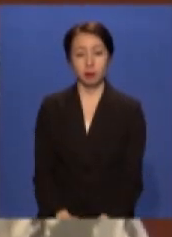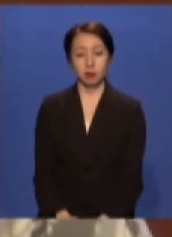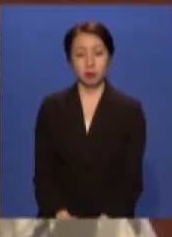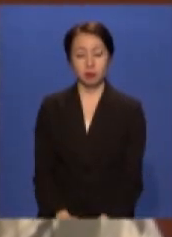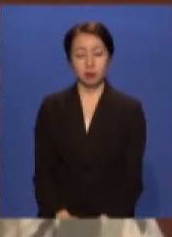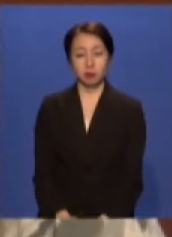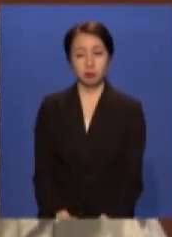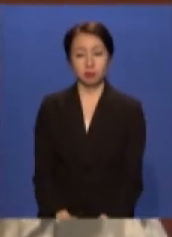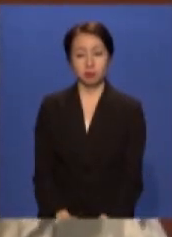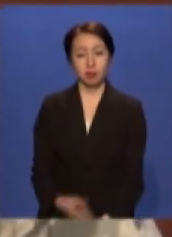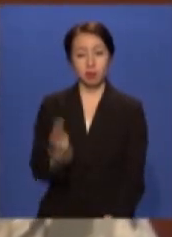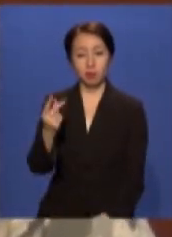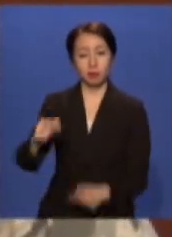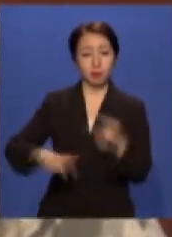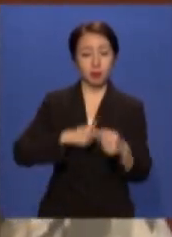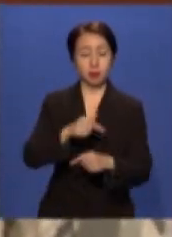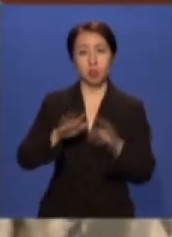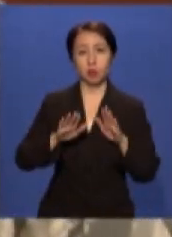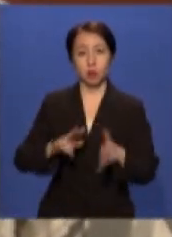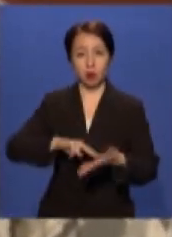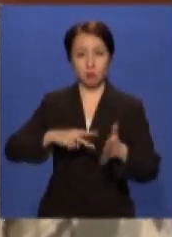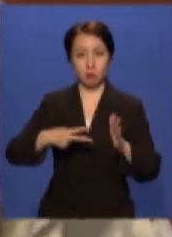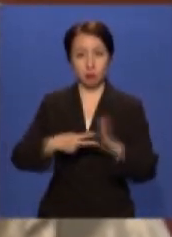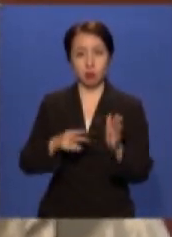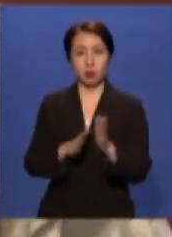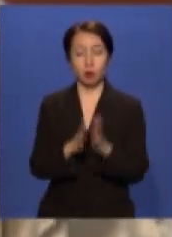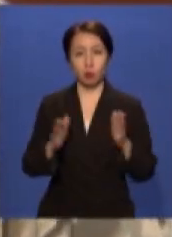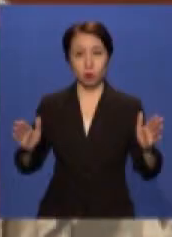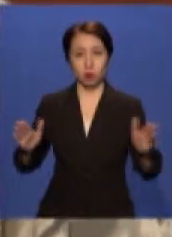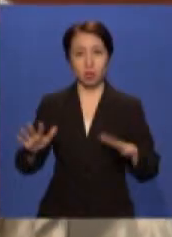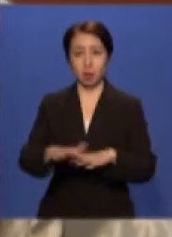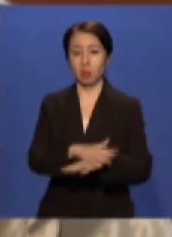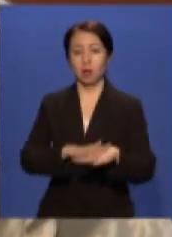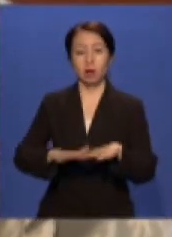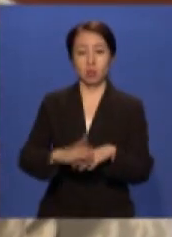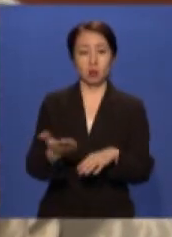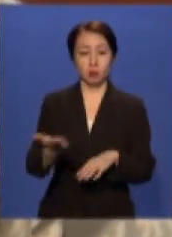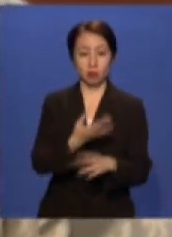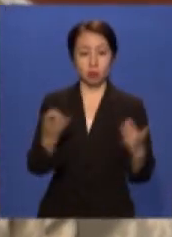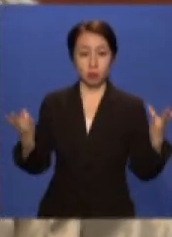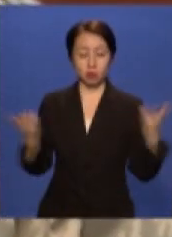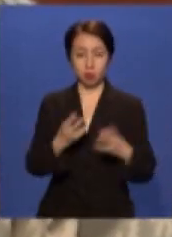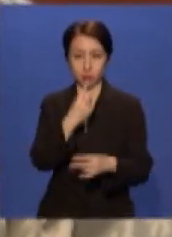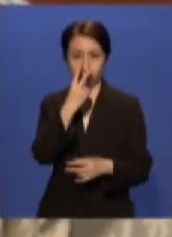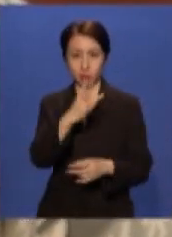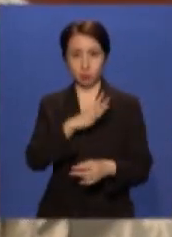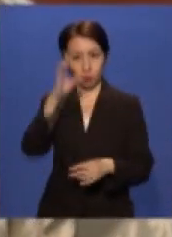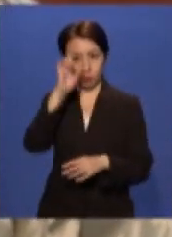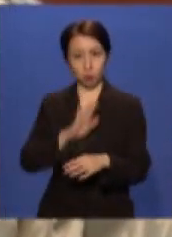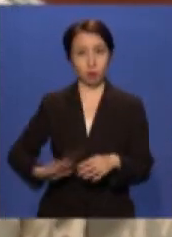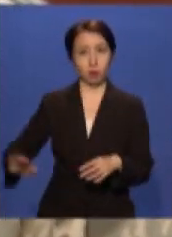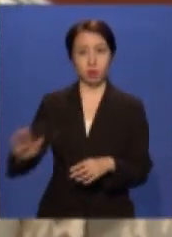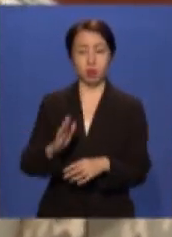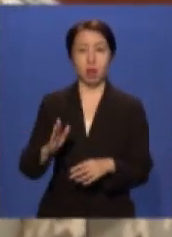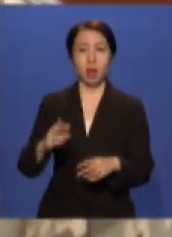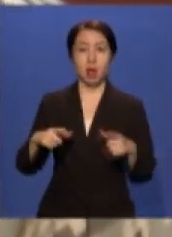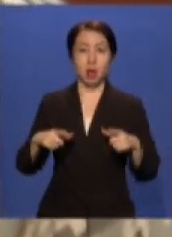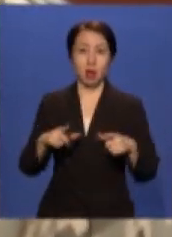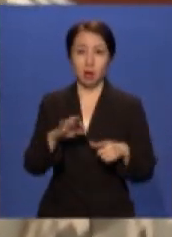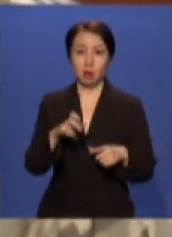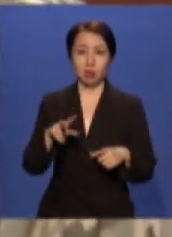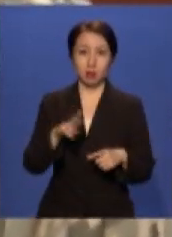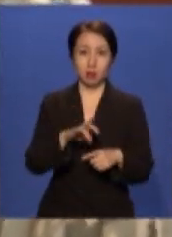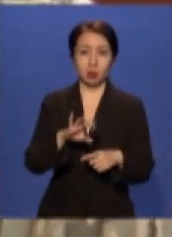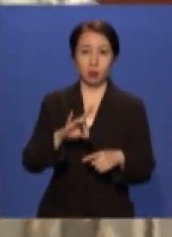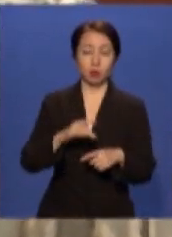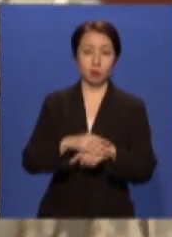расширяться. Кәсіпорынды үлкейтуді жоспарлап отырмыз. Себебі халыққа біздің тауарымыз қажет екенін көрдік. Елімізде жастықтар мен көрпелерге қажет